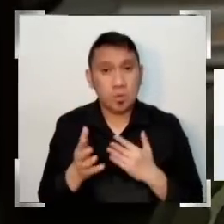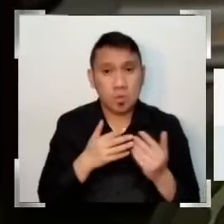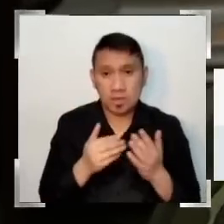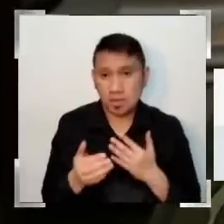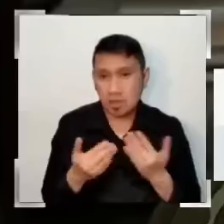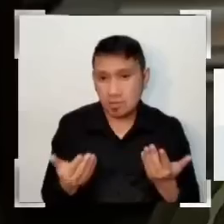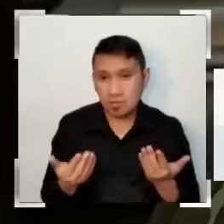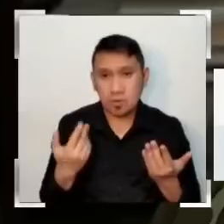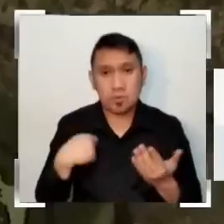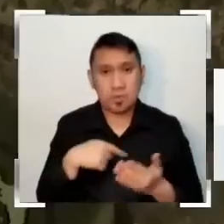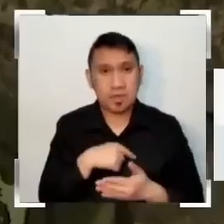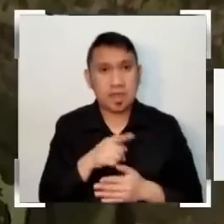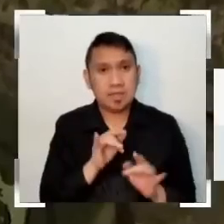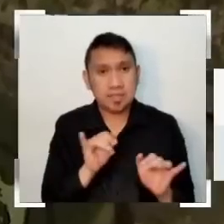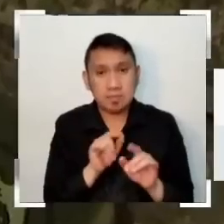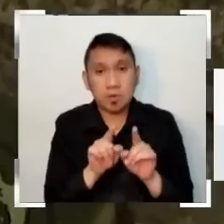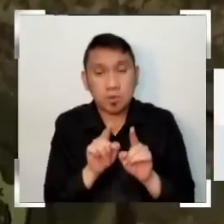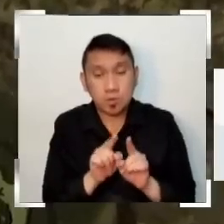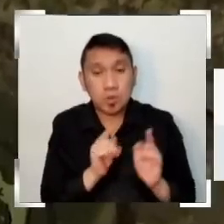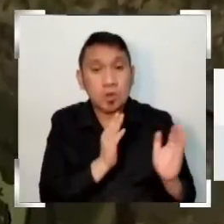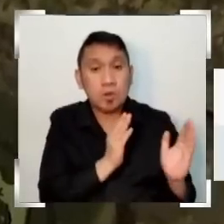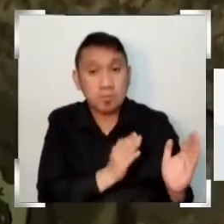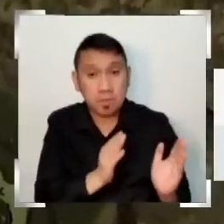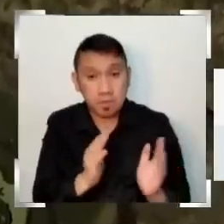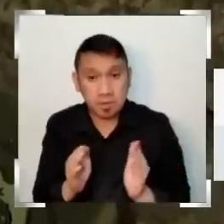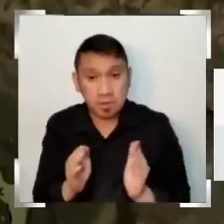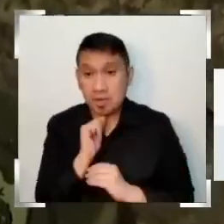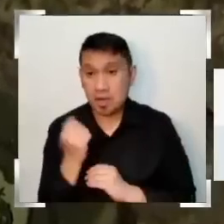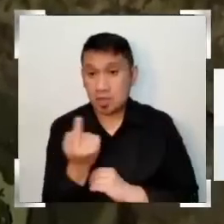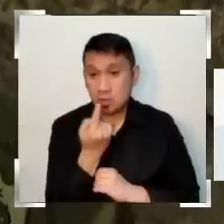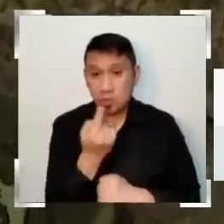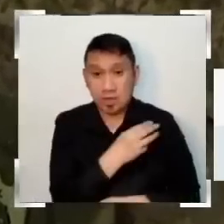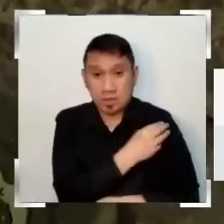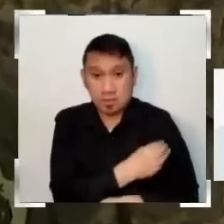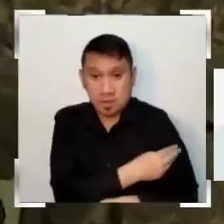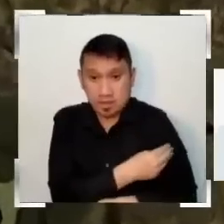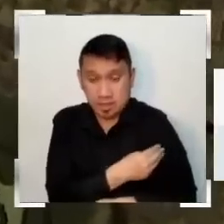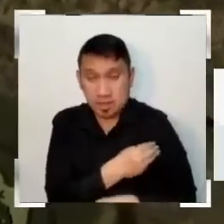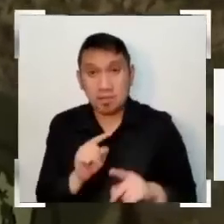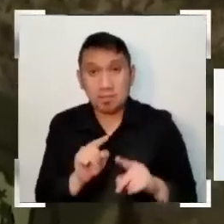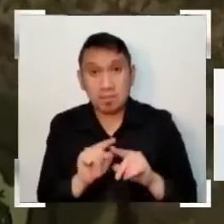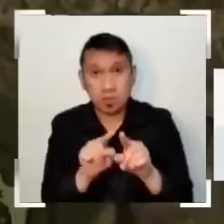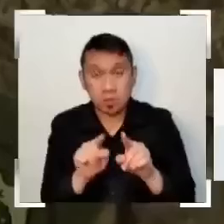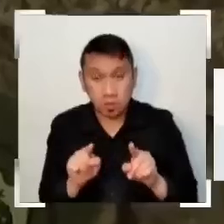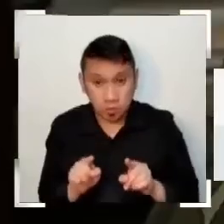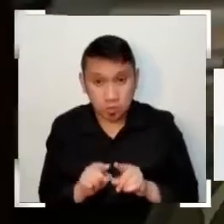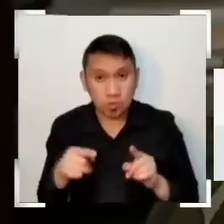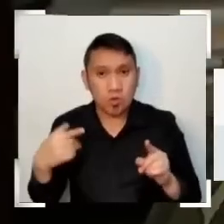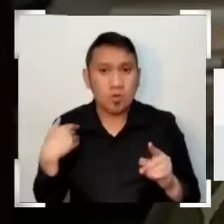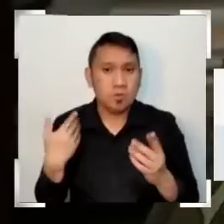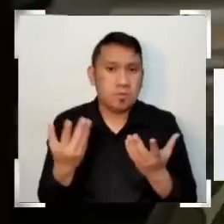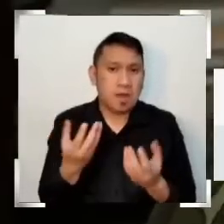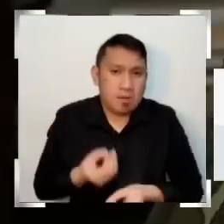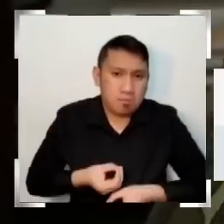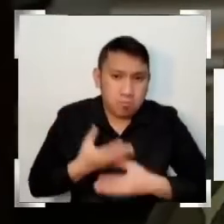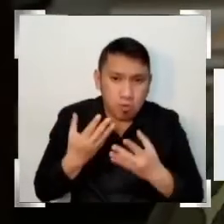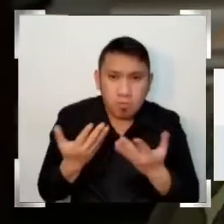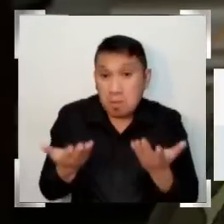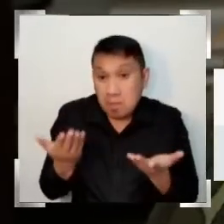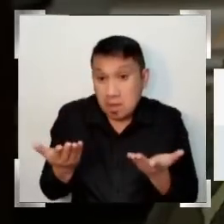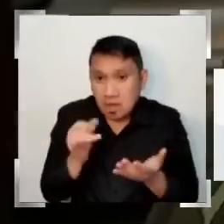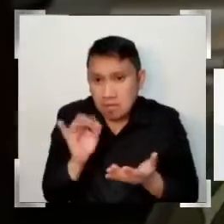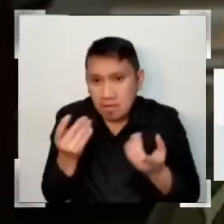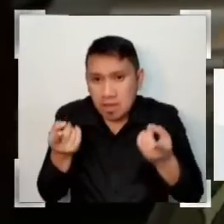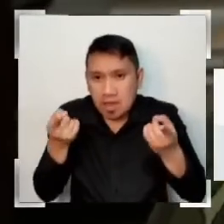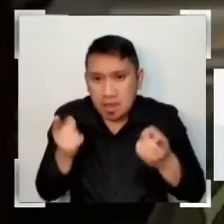also preparing something for them. Hindi lang ito sa medical kundi even sa mga sinasabi natin yung unexploded ordnance. So these are all